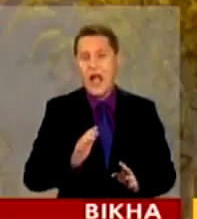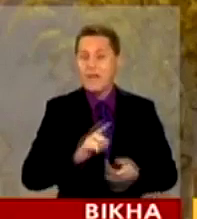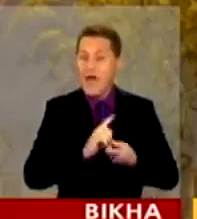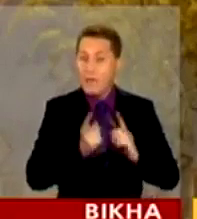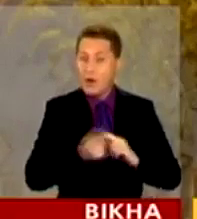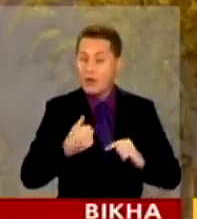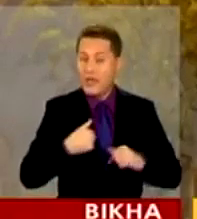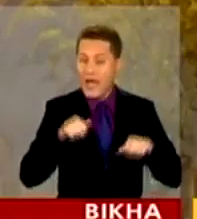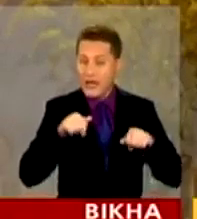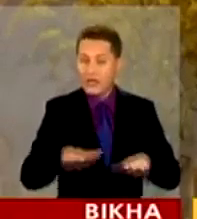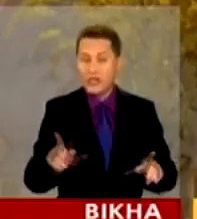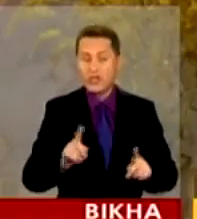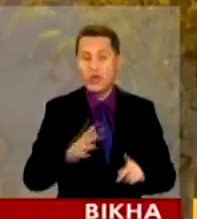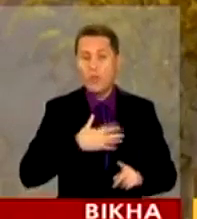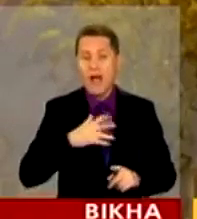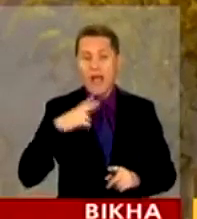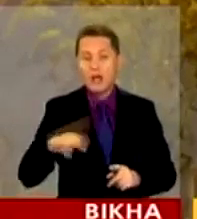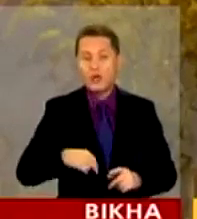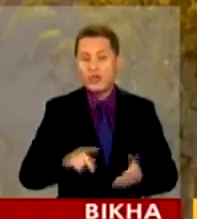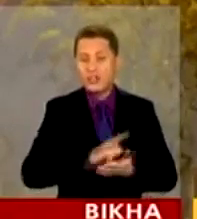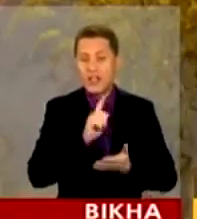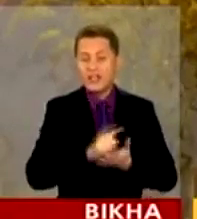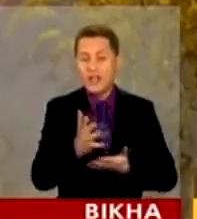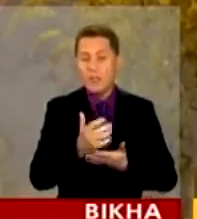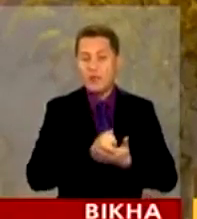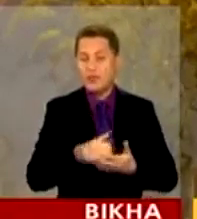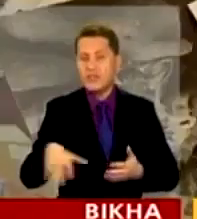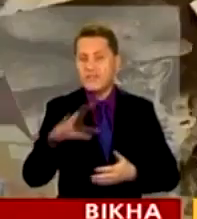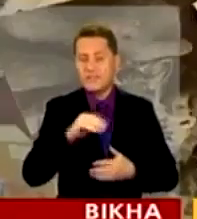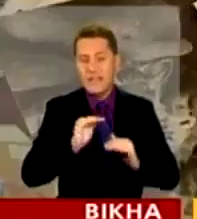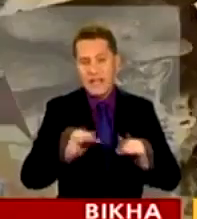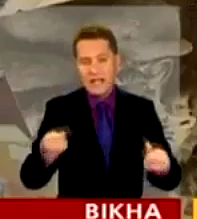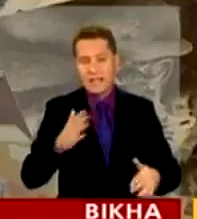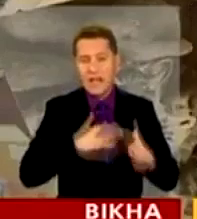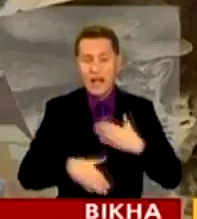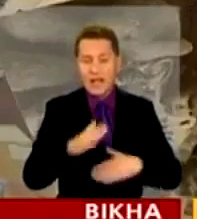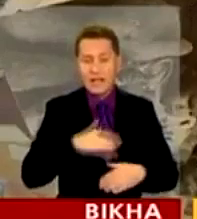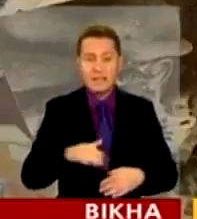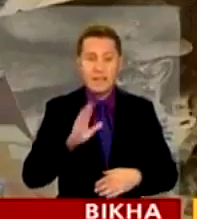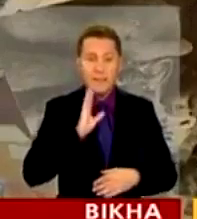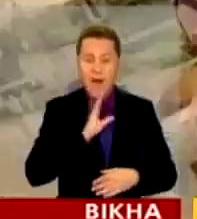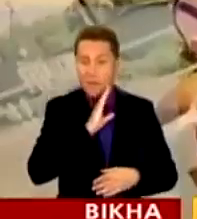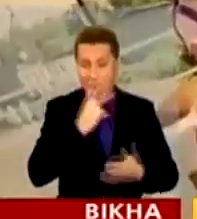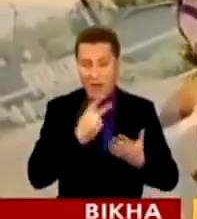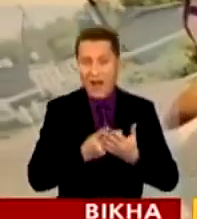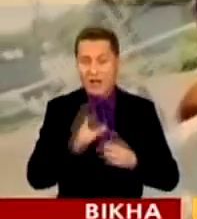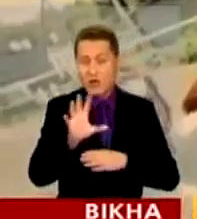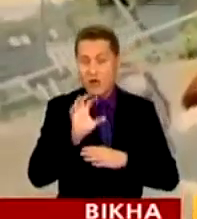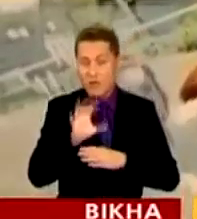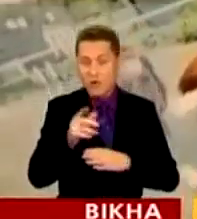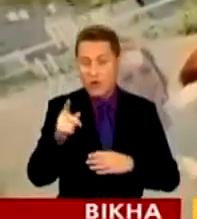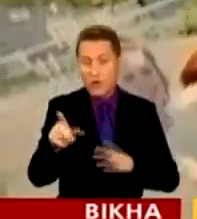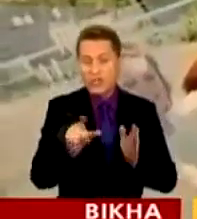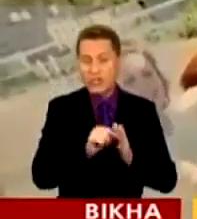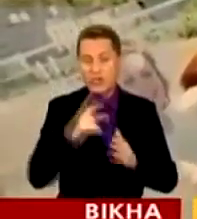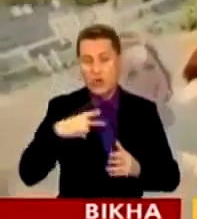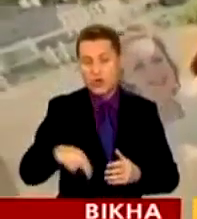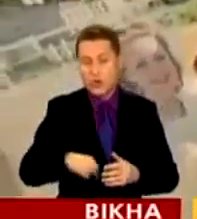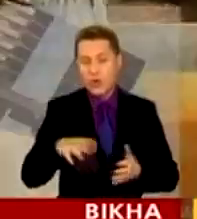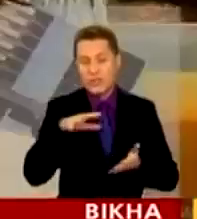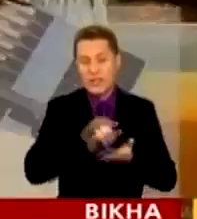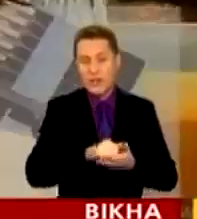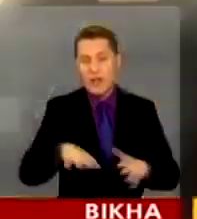що моя дочка повинна отримати всі дитячі радості. Пані Ольга показує фото. Ось вони з дочкою займаються